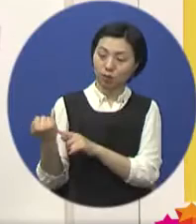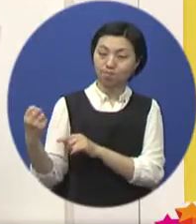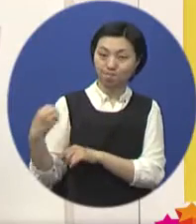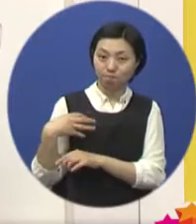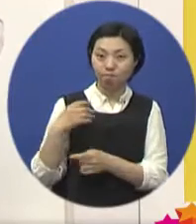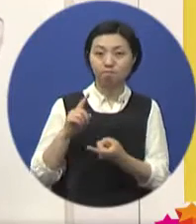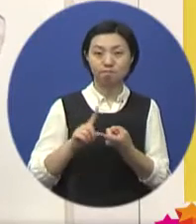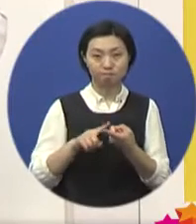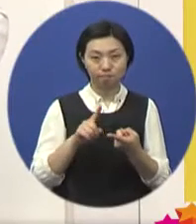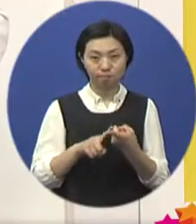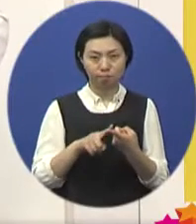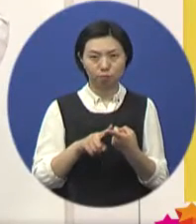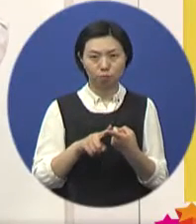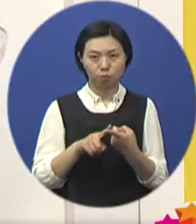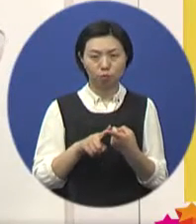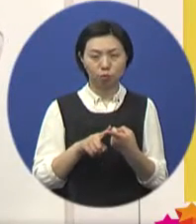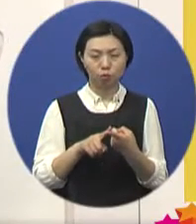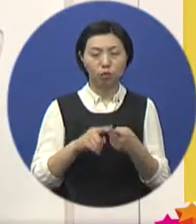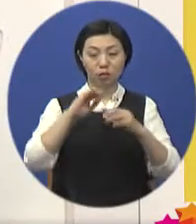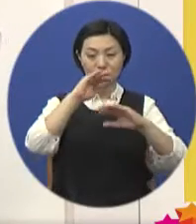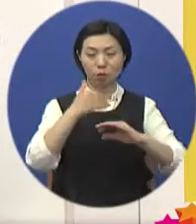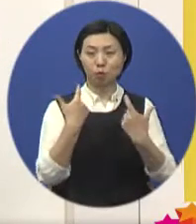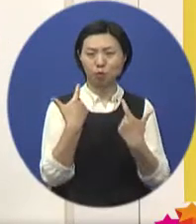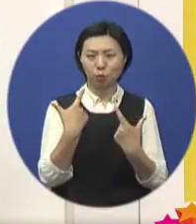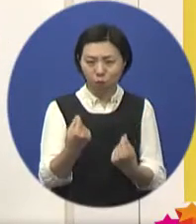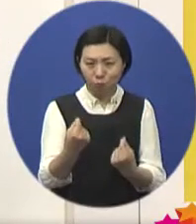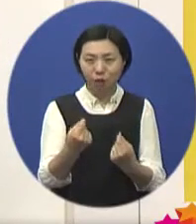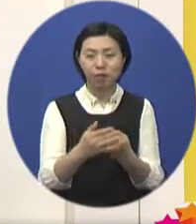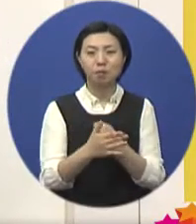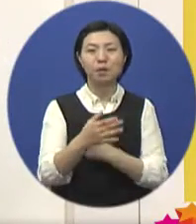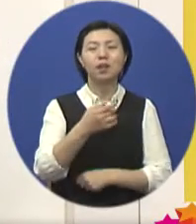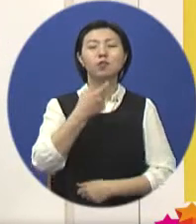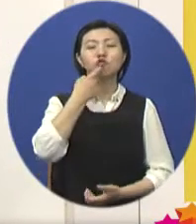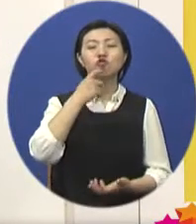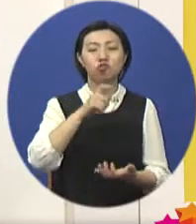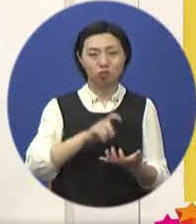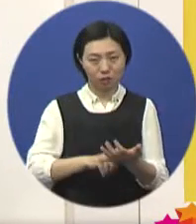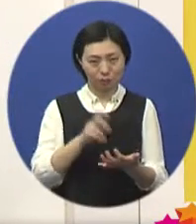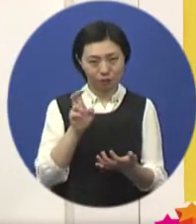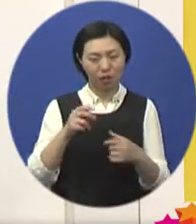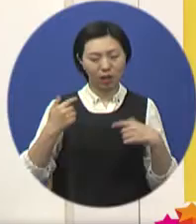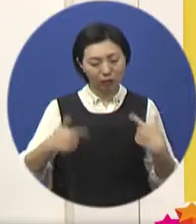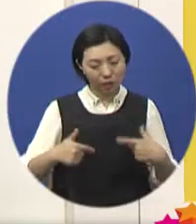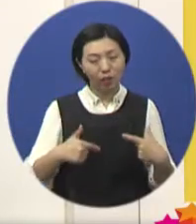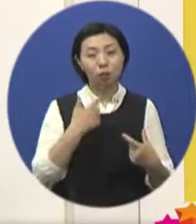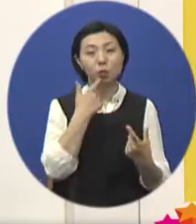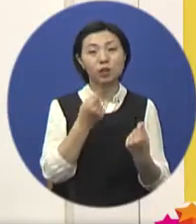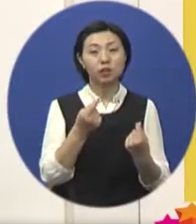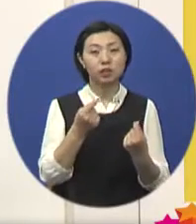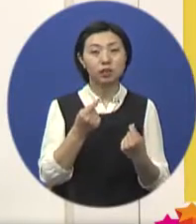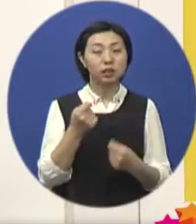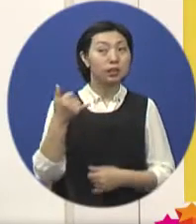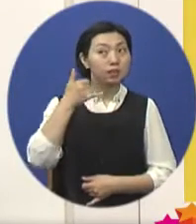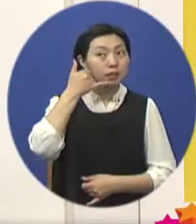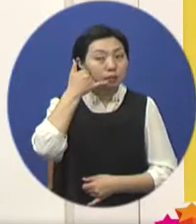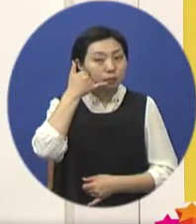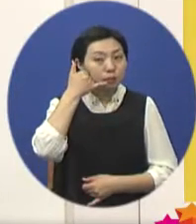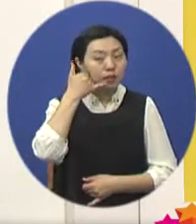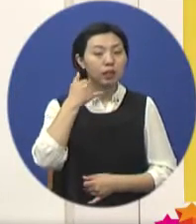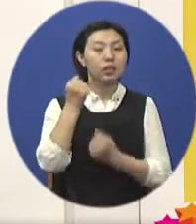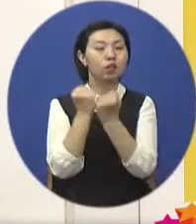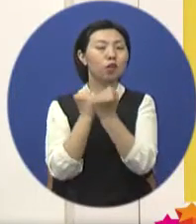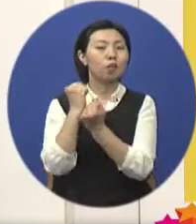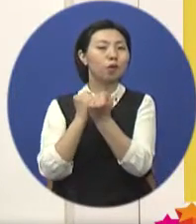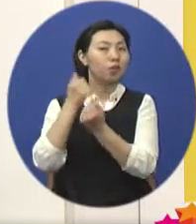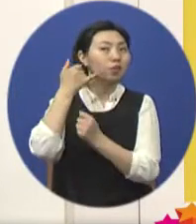네. 뭐 그다지 이렇게 동일하니까 네. 네. 힘들지 않겠죠? 네, 늘 하시던 대로. 그리고 전화 수화기에서 그 예쁜 목소리로 안내하는